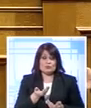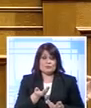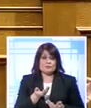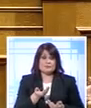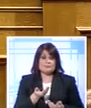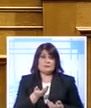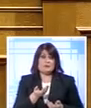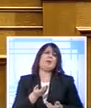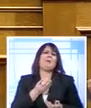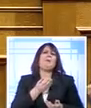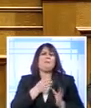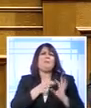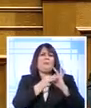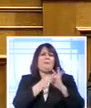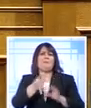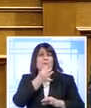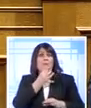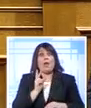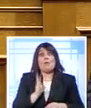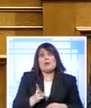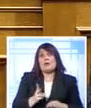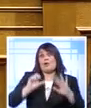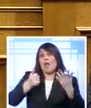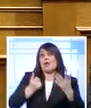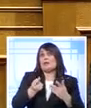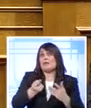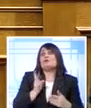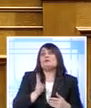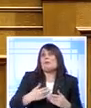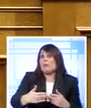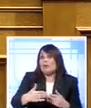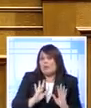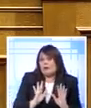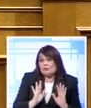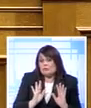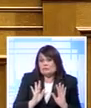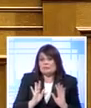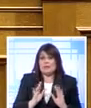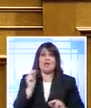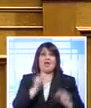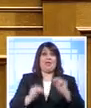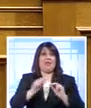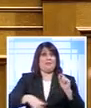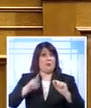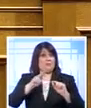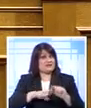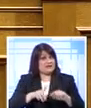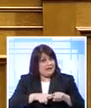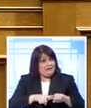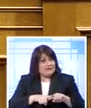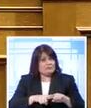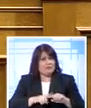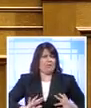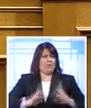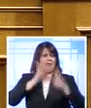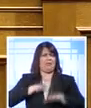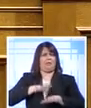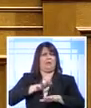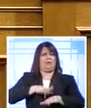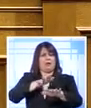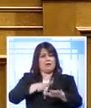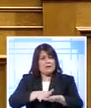Διαρκώς μας λέτε ότι κινδυνεύει η έκτη δόση. Κινδυνεύει από δημοψήφισμα, κινδυνεύει από τις διαδηλώσεις,